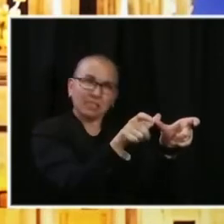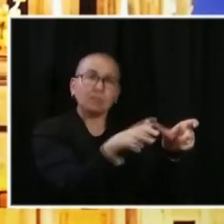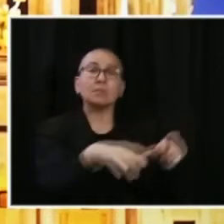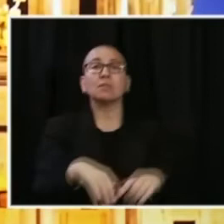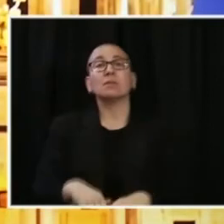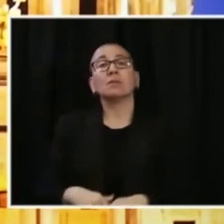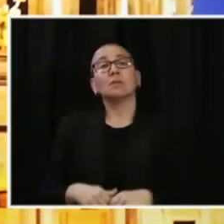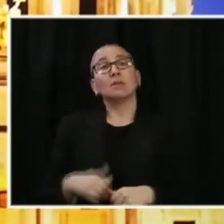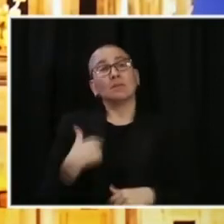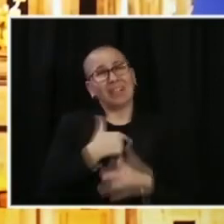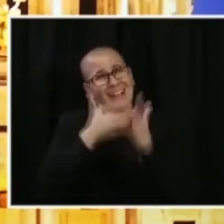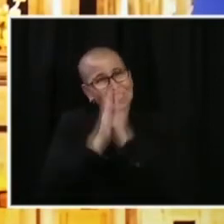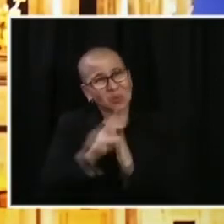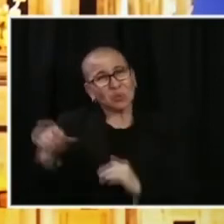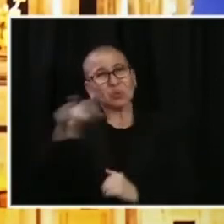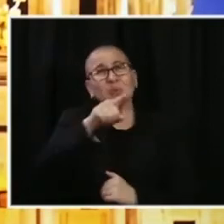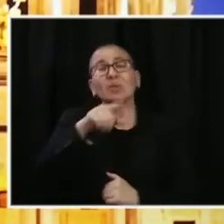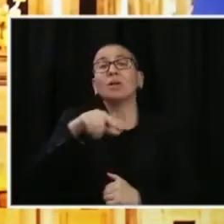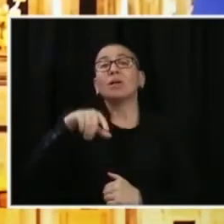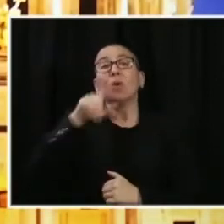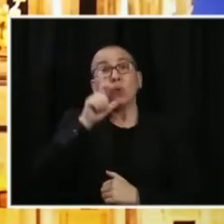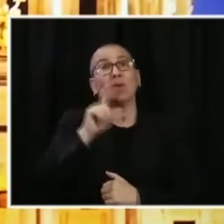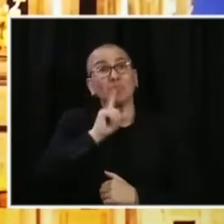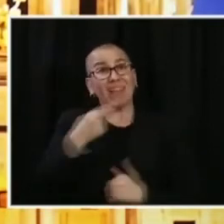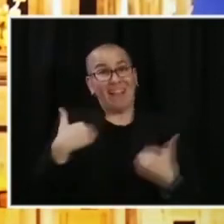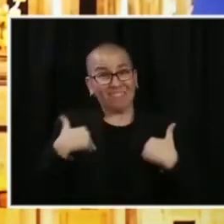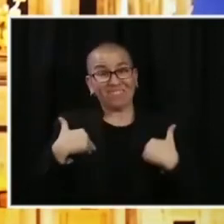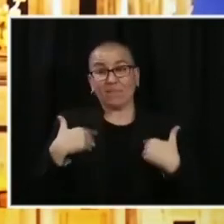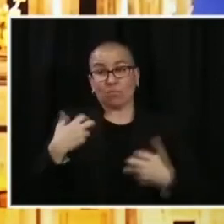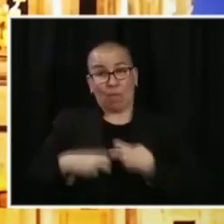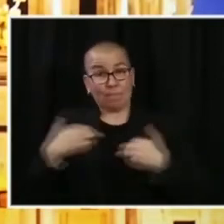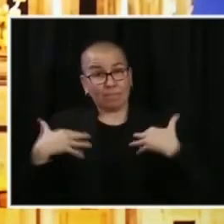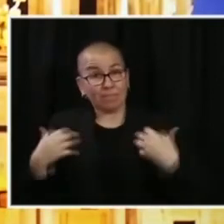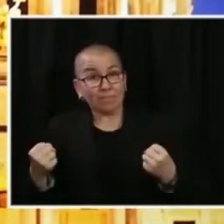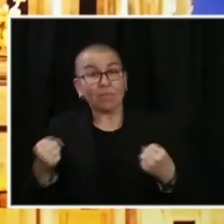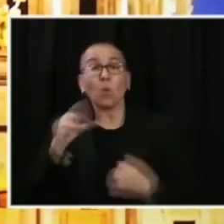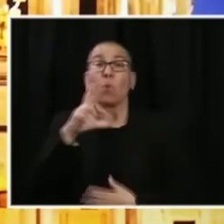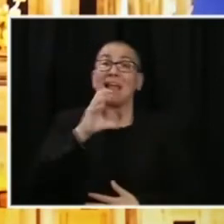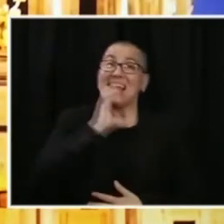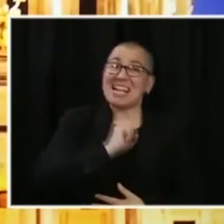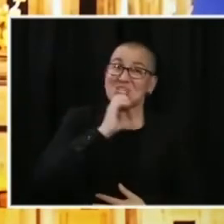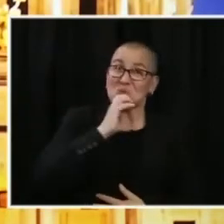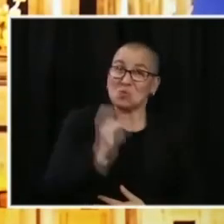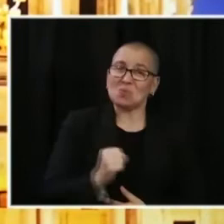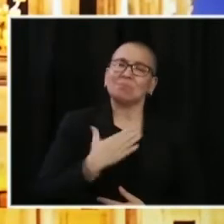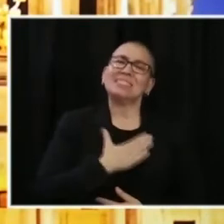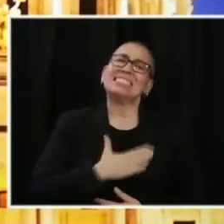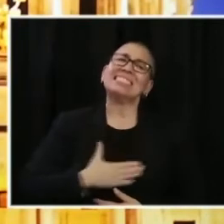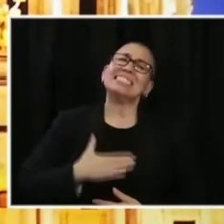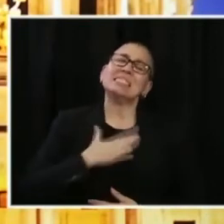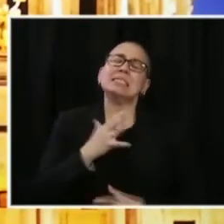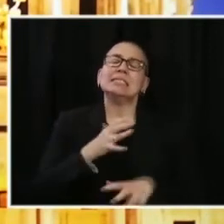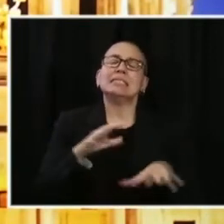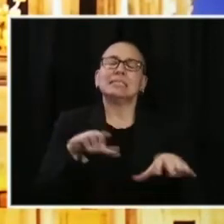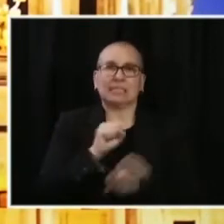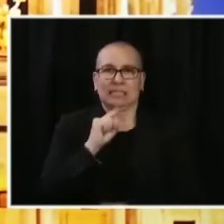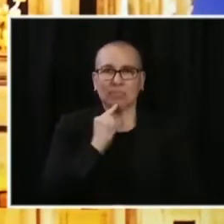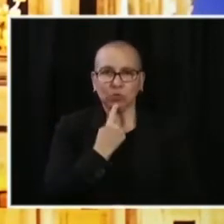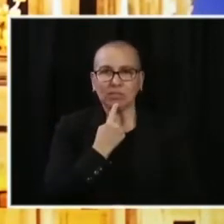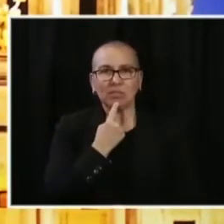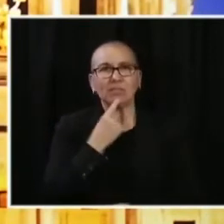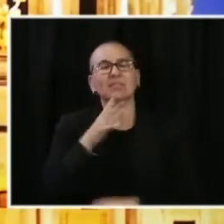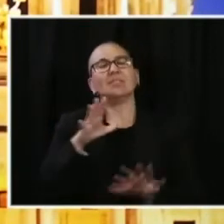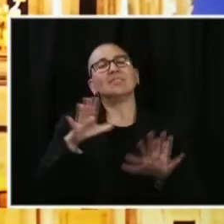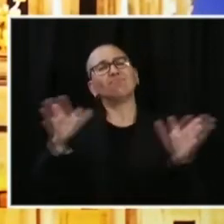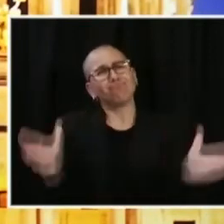chỉ nói phải hai cái, cho nên lâu xa cho chỗ chỉ xuống là những mua mua là cái sợ sửa sỉ dục đùa. Bây giờ chỉ hay tài liệu tốt cả,